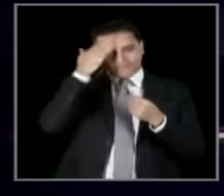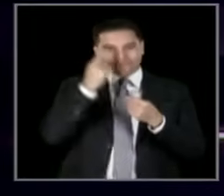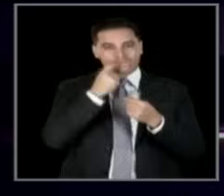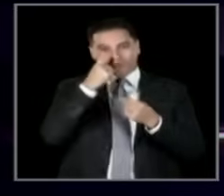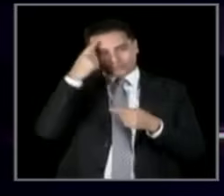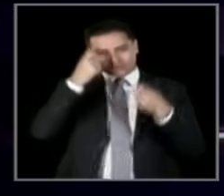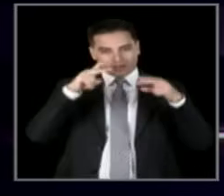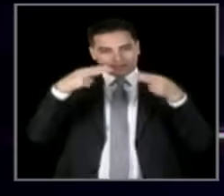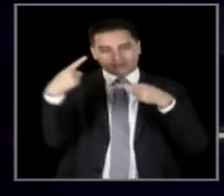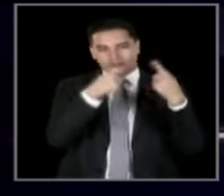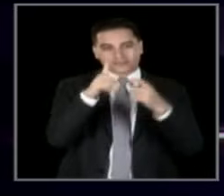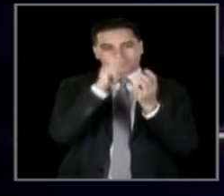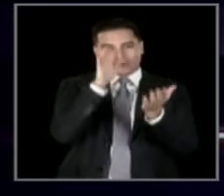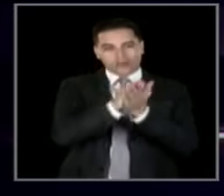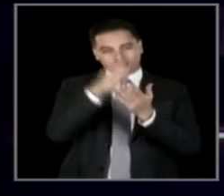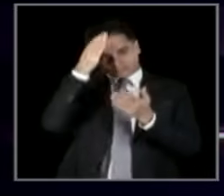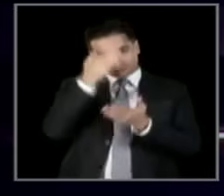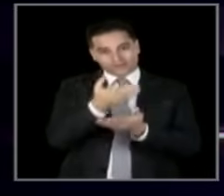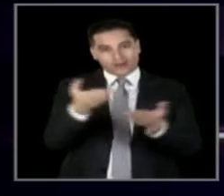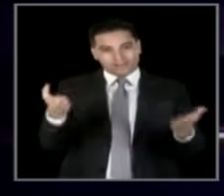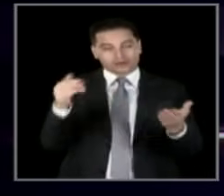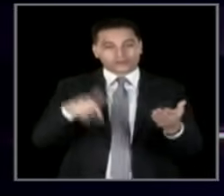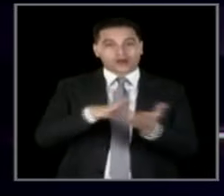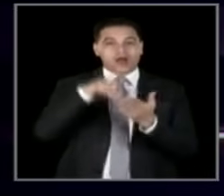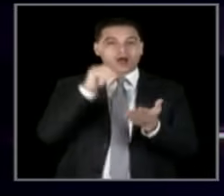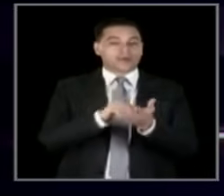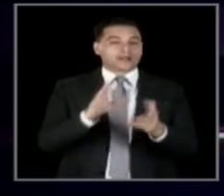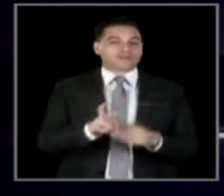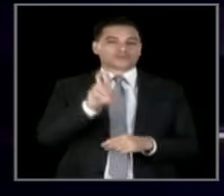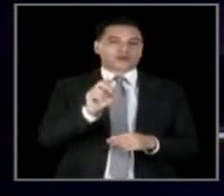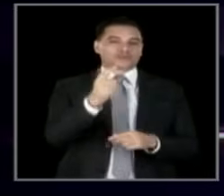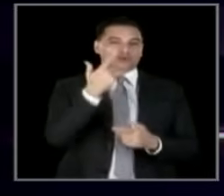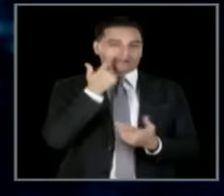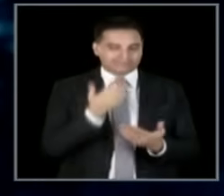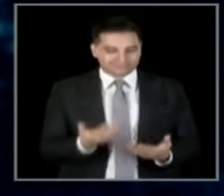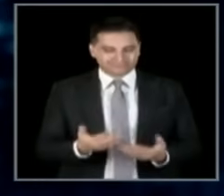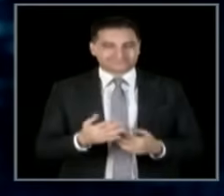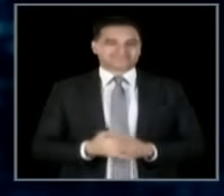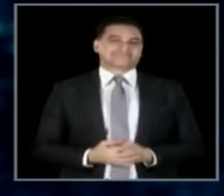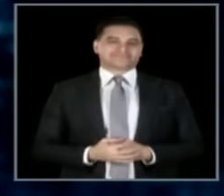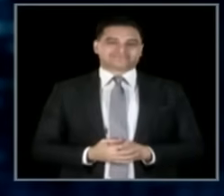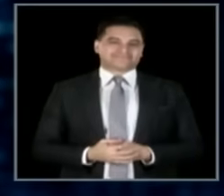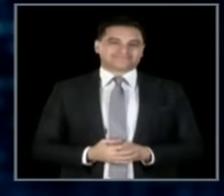تحت الضغط، ضربات الجزاء، وعجله الحظ. واول حاجه نبتدي بيها هي سؤال السرعه.